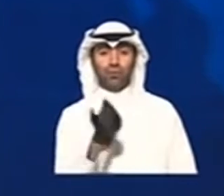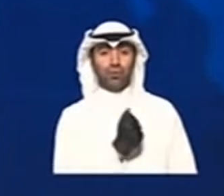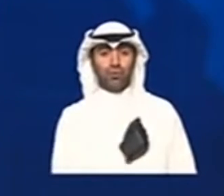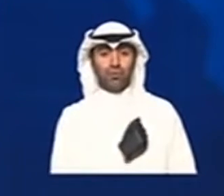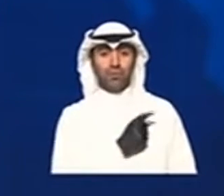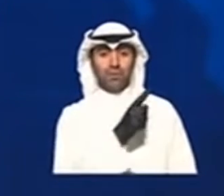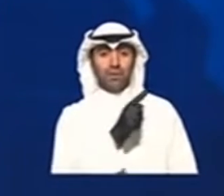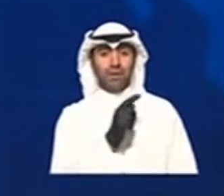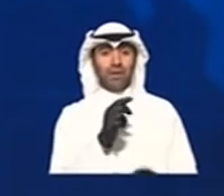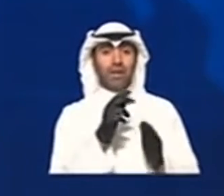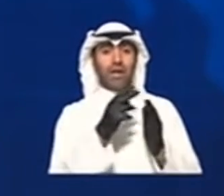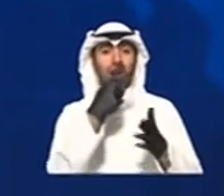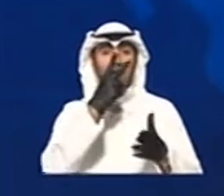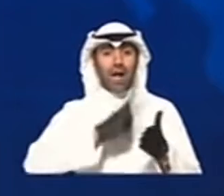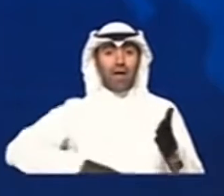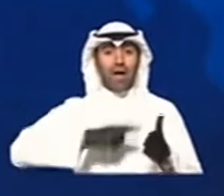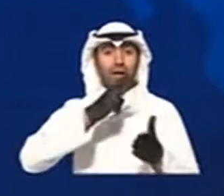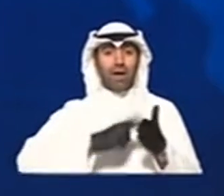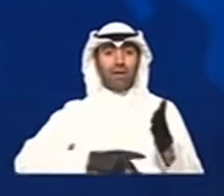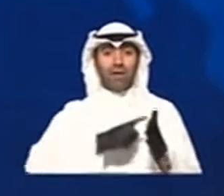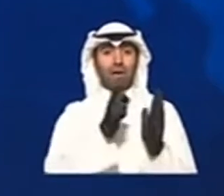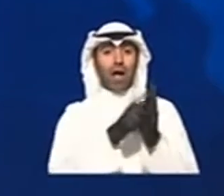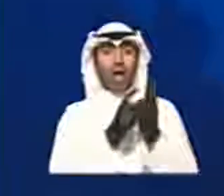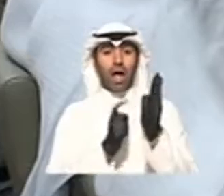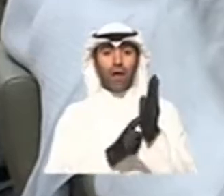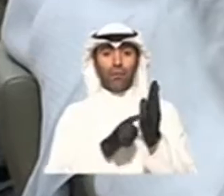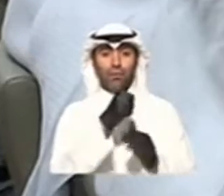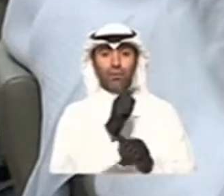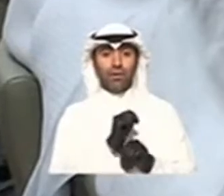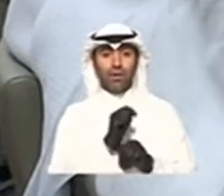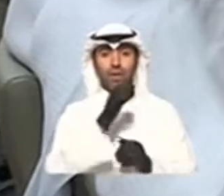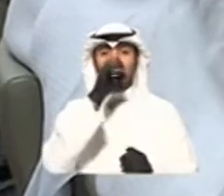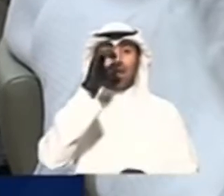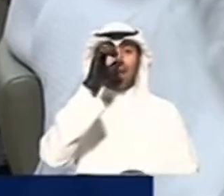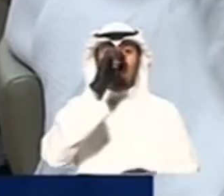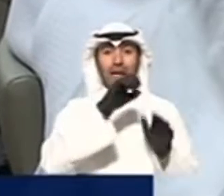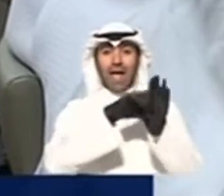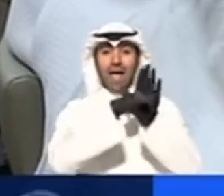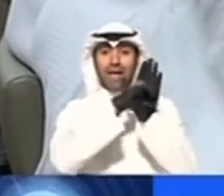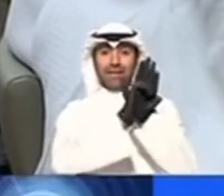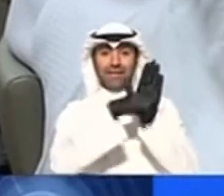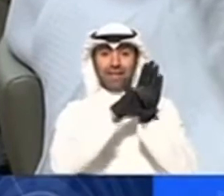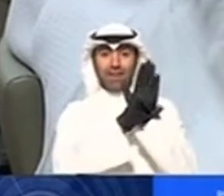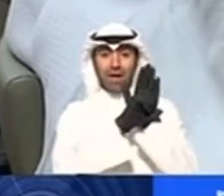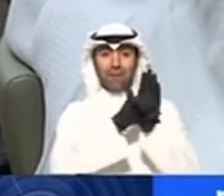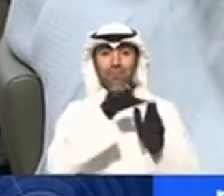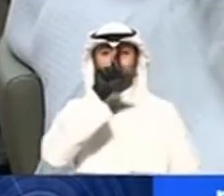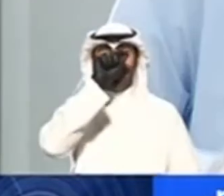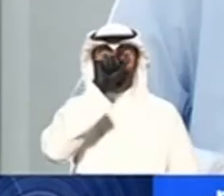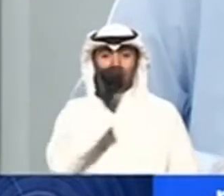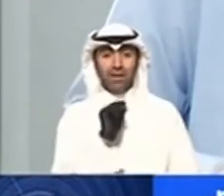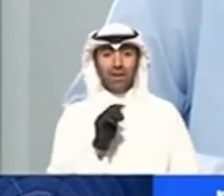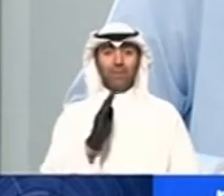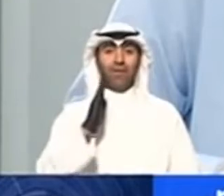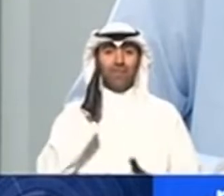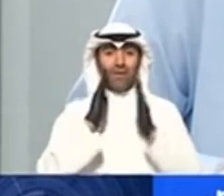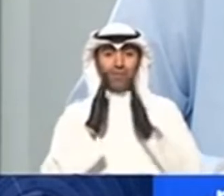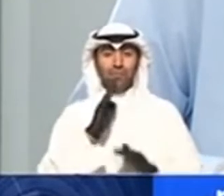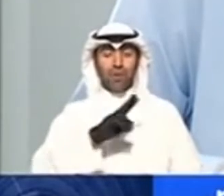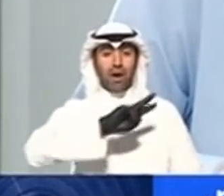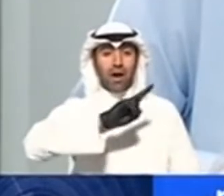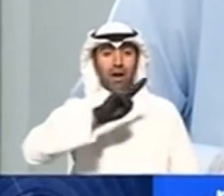قانون 38 على 1980 بشأن المرافعات المدنية والتجارية بما يخص الإعلان